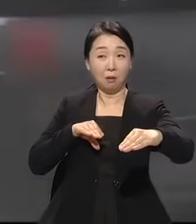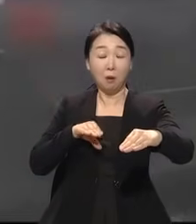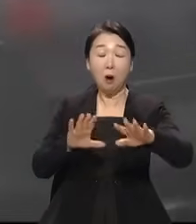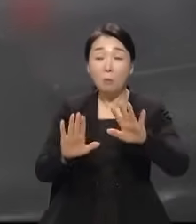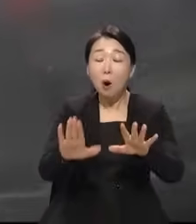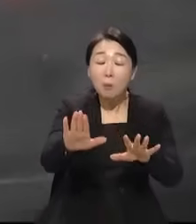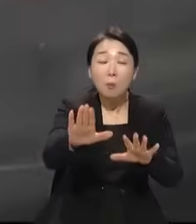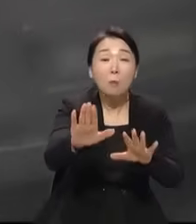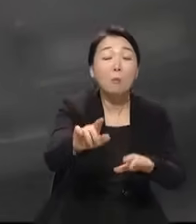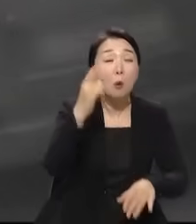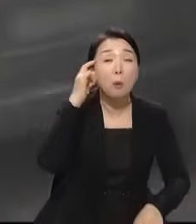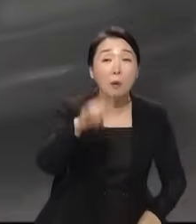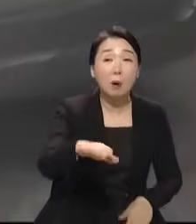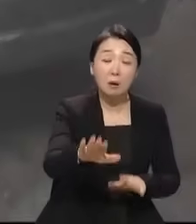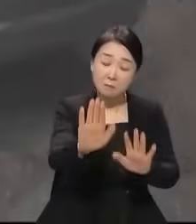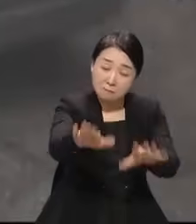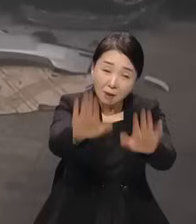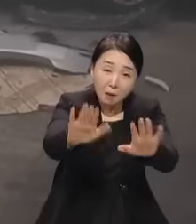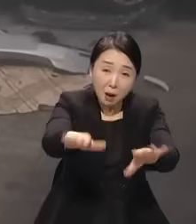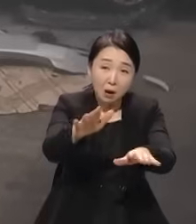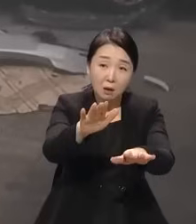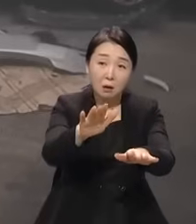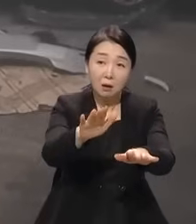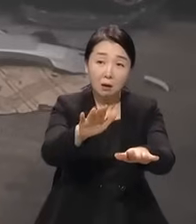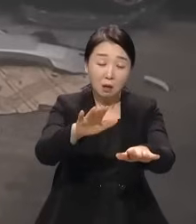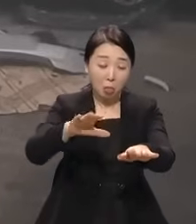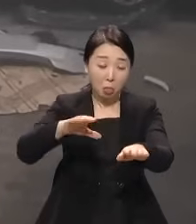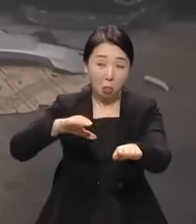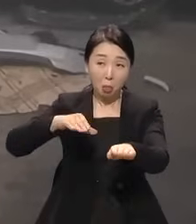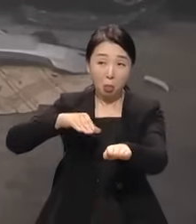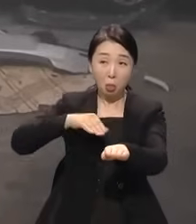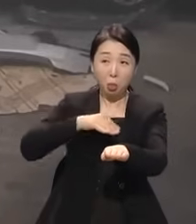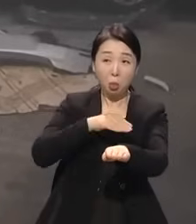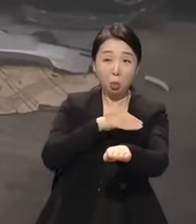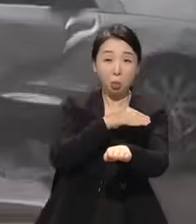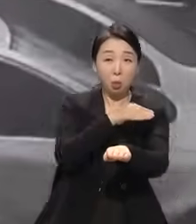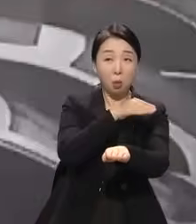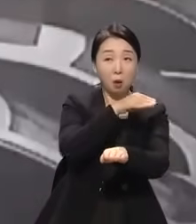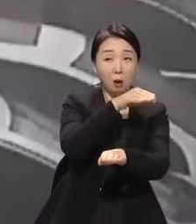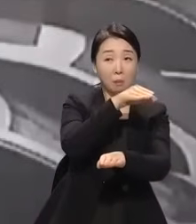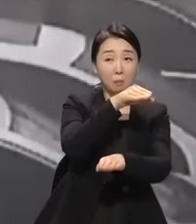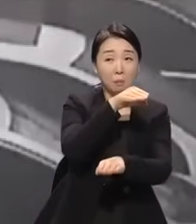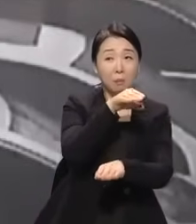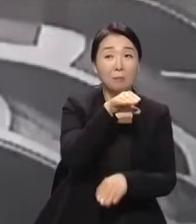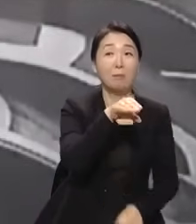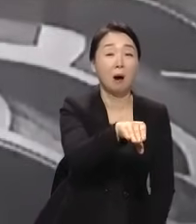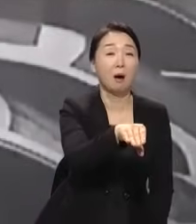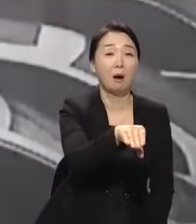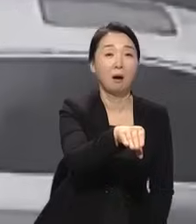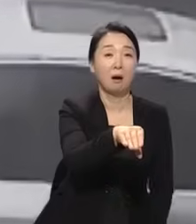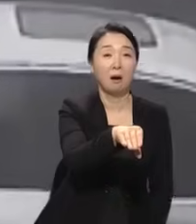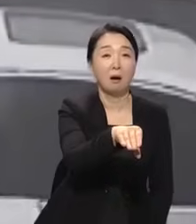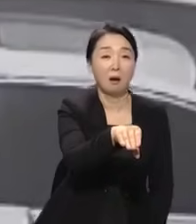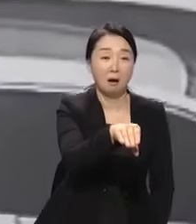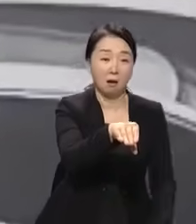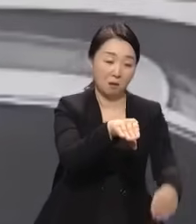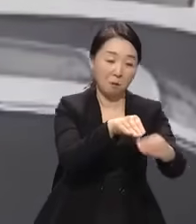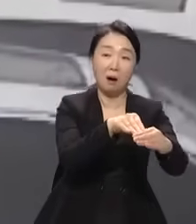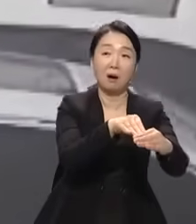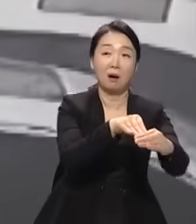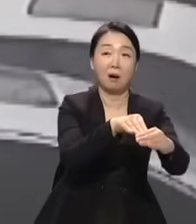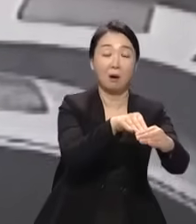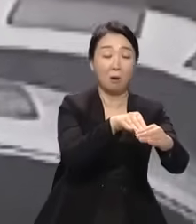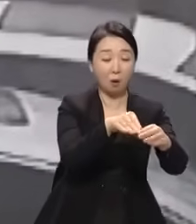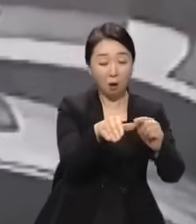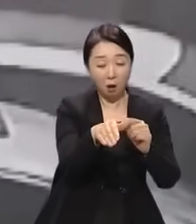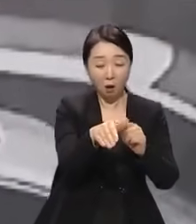아이고 뭐 하는 거야 하면서 여성 말리는데 왼쪽으로 틀더니 또 어디로 온가 가는데 쭉 가다가 꽝 저씨